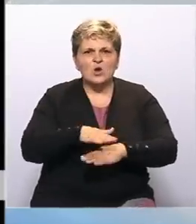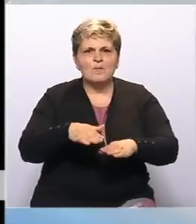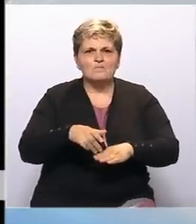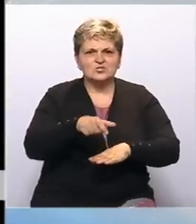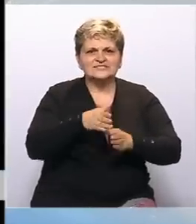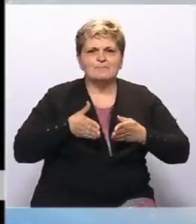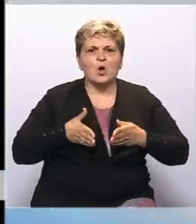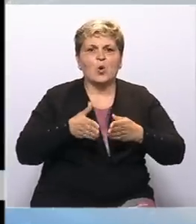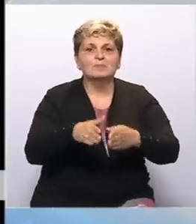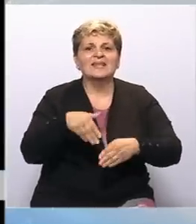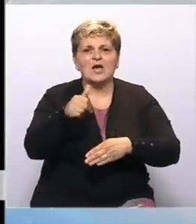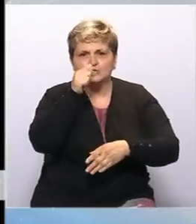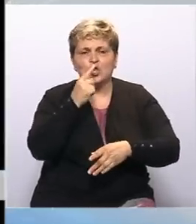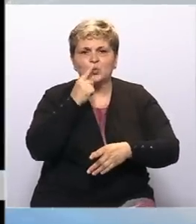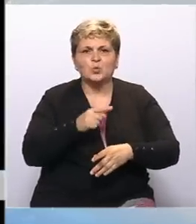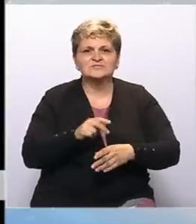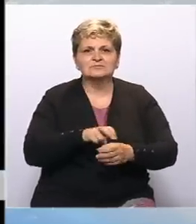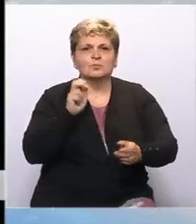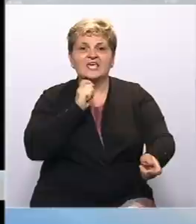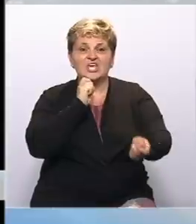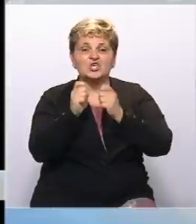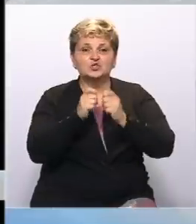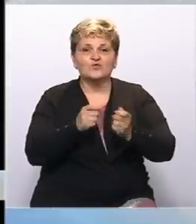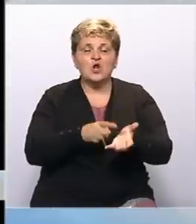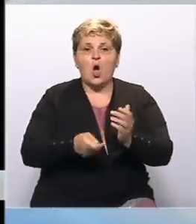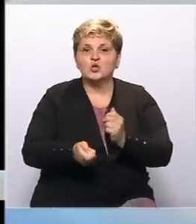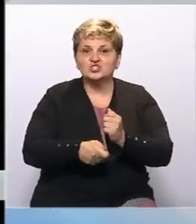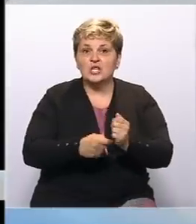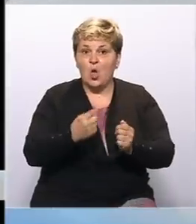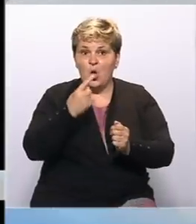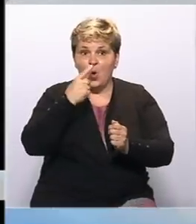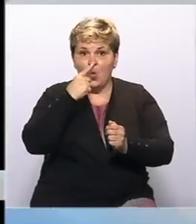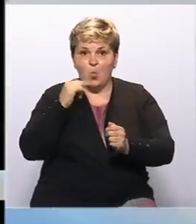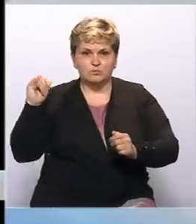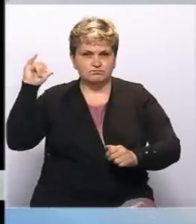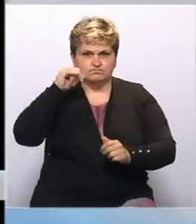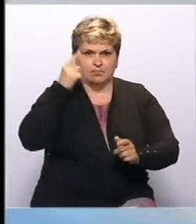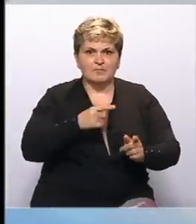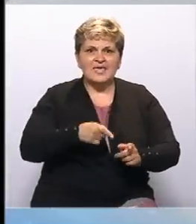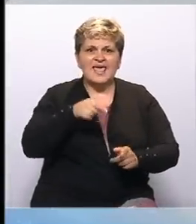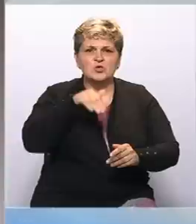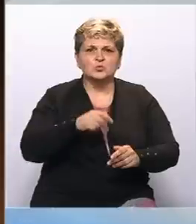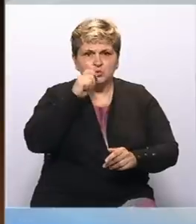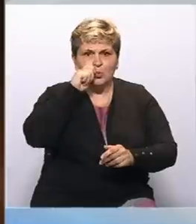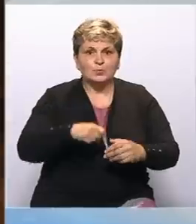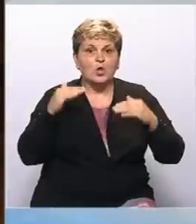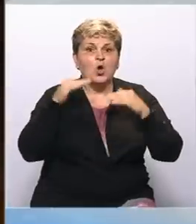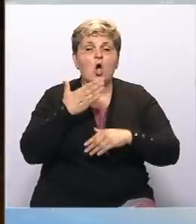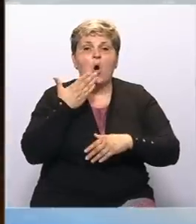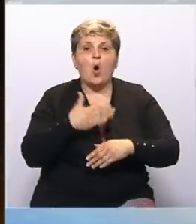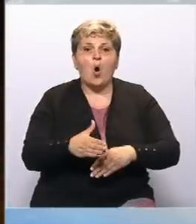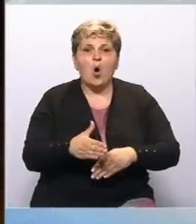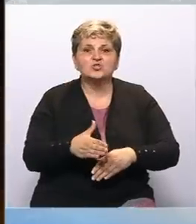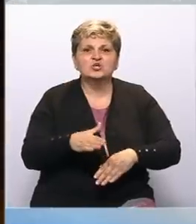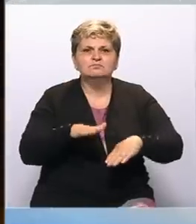koridorom, uspostavljenim nakon što je Rusija istupila iz dogovora o žitu. U ruskim vazdušnim napadima na južnu Ukrajinu tokom noći oštećena su